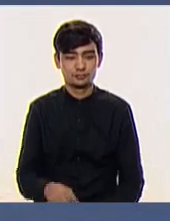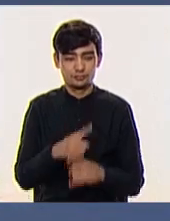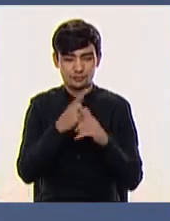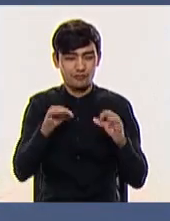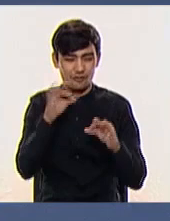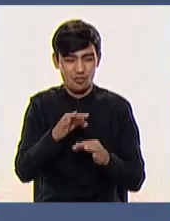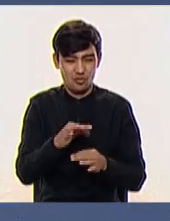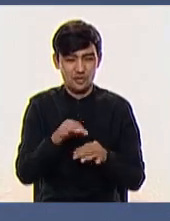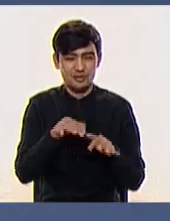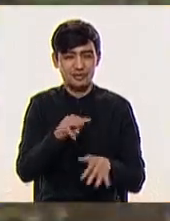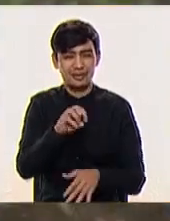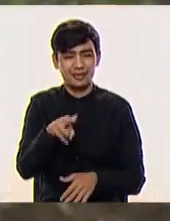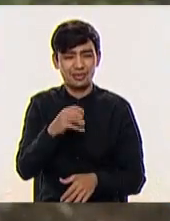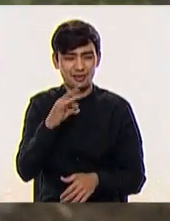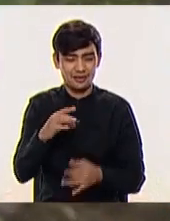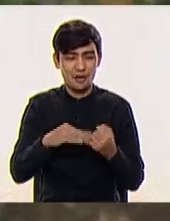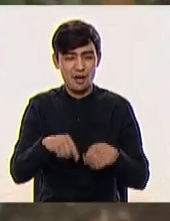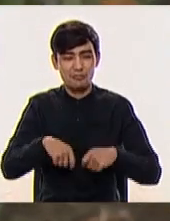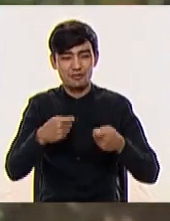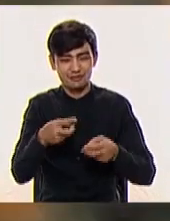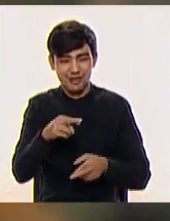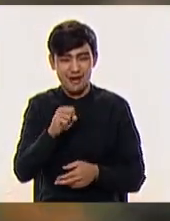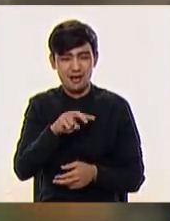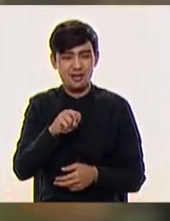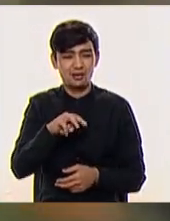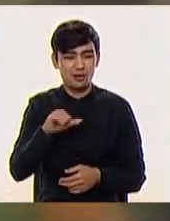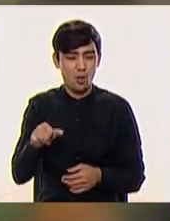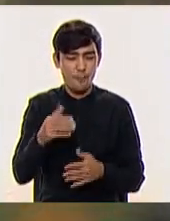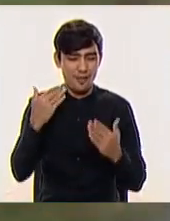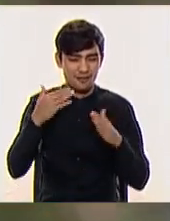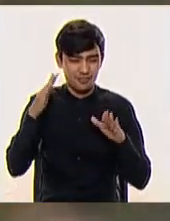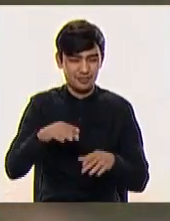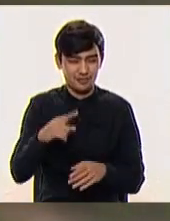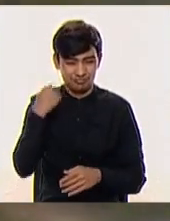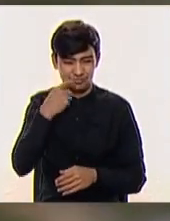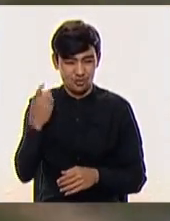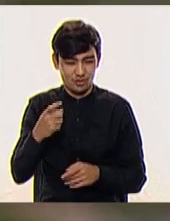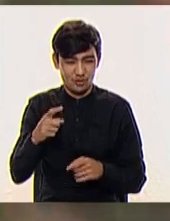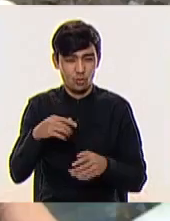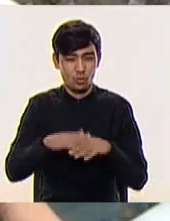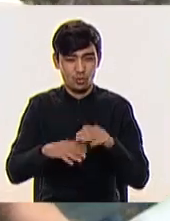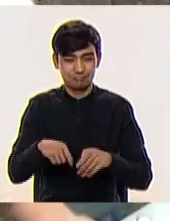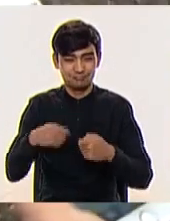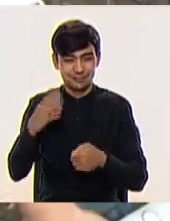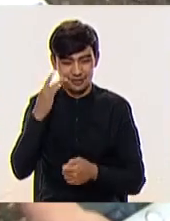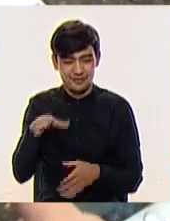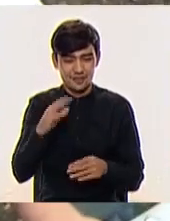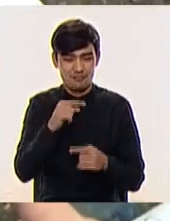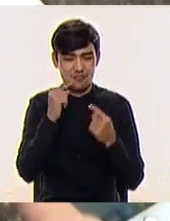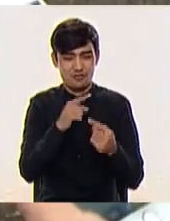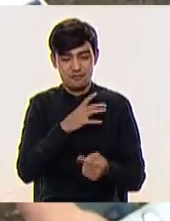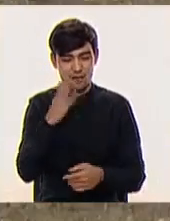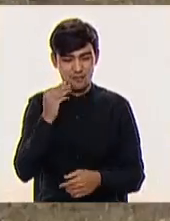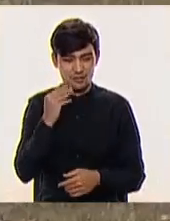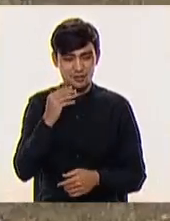Объявление о проведении тендера для передачи земли или Алатауского национального парка в частные руки вызвало возмущение активистов Алматы.